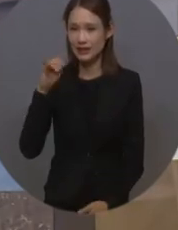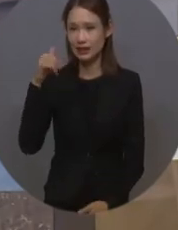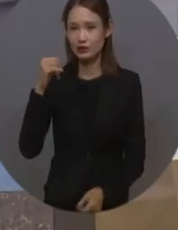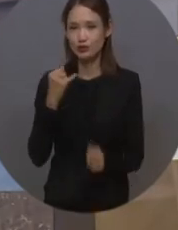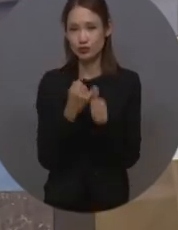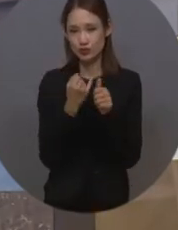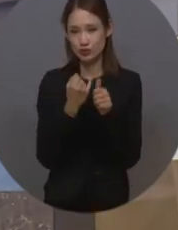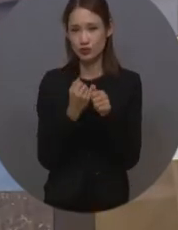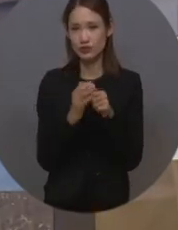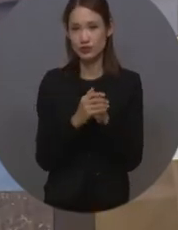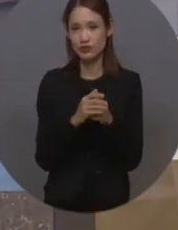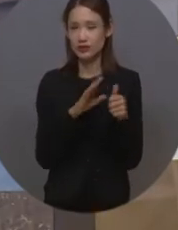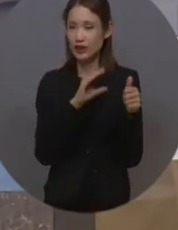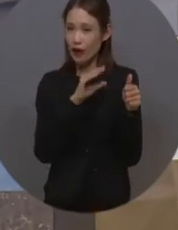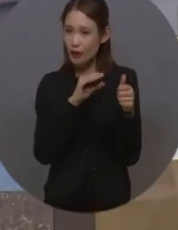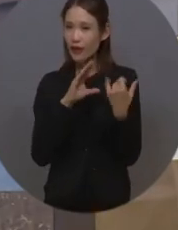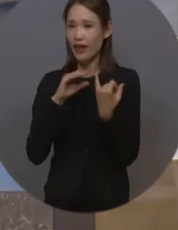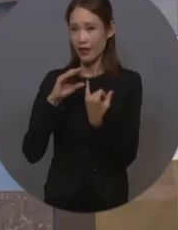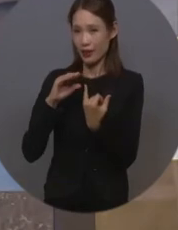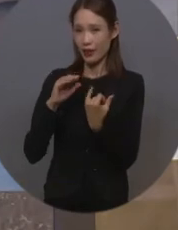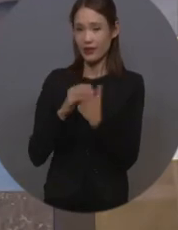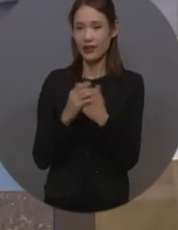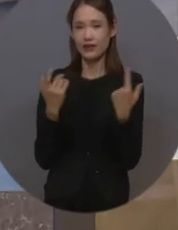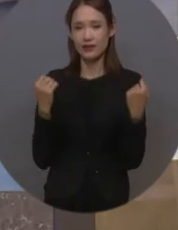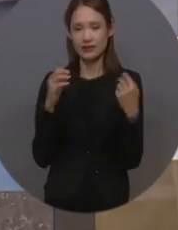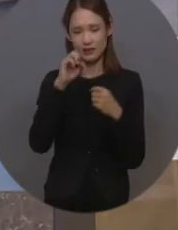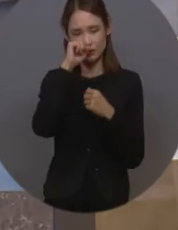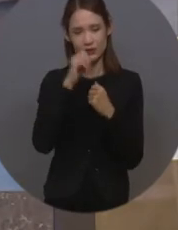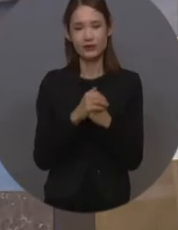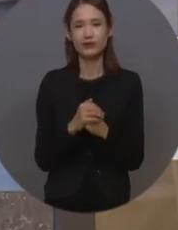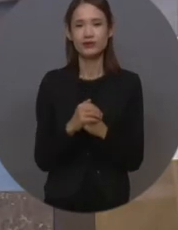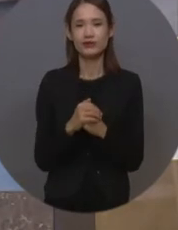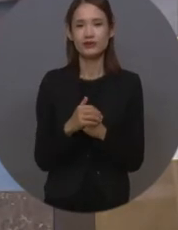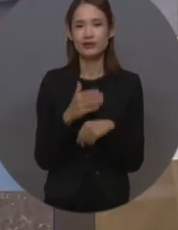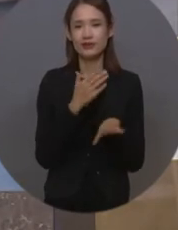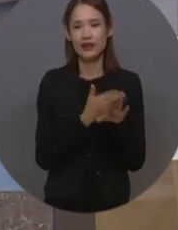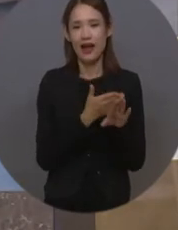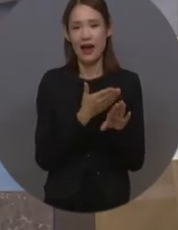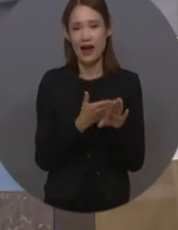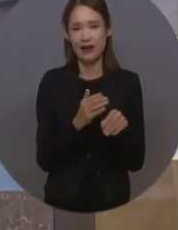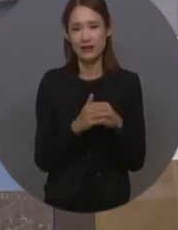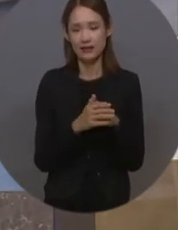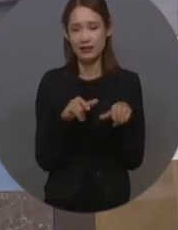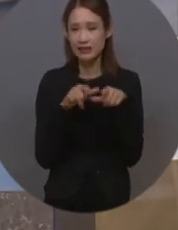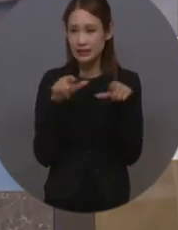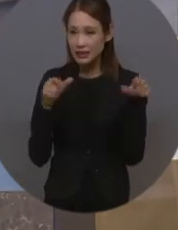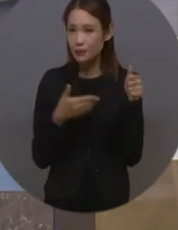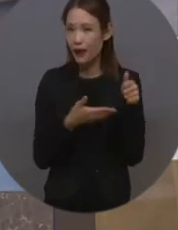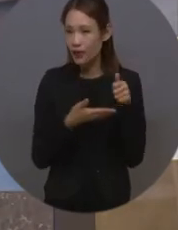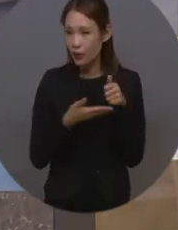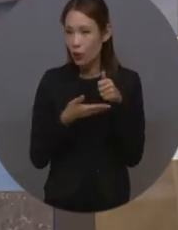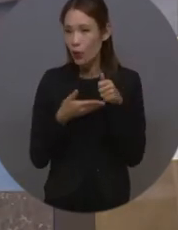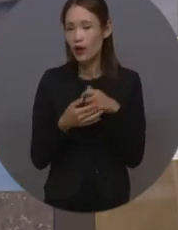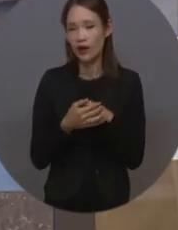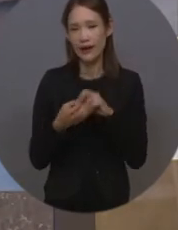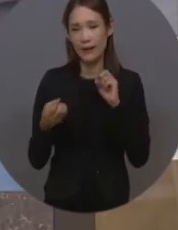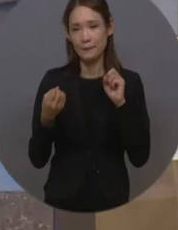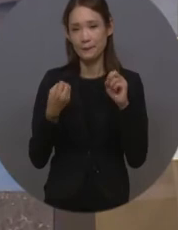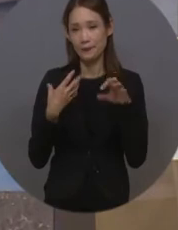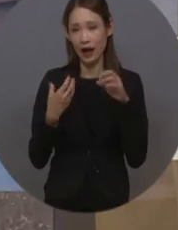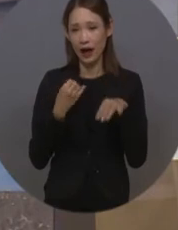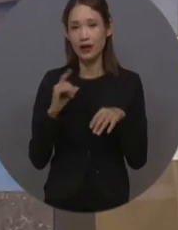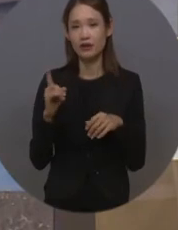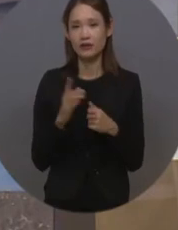뭐 이런 연예인들도 좋지만 또 다른 이런 일반 고객분들의 반응은